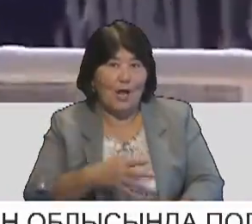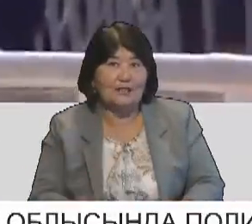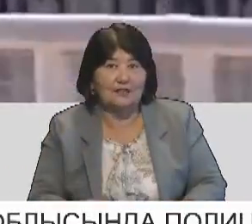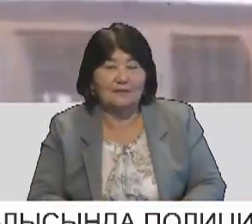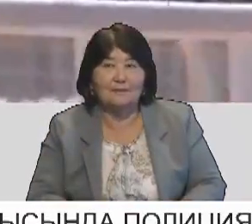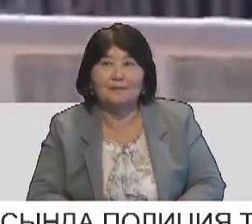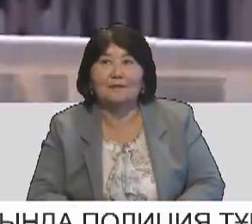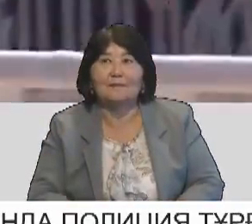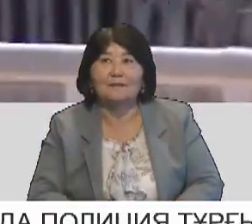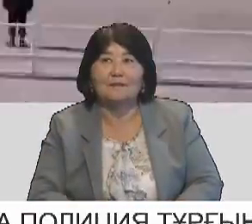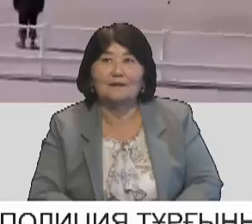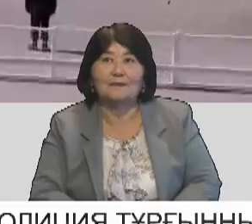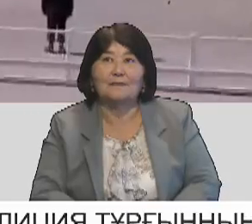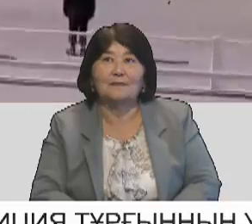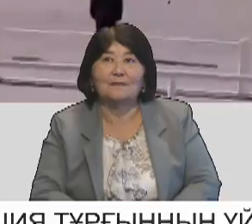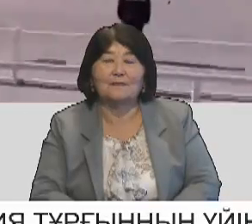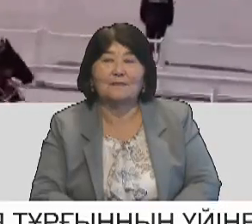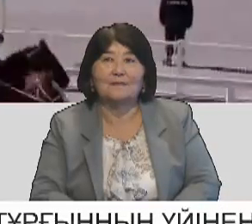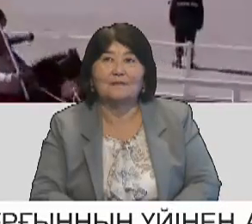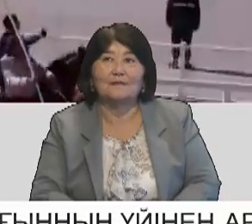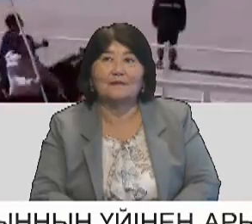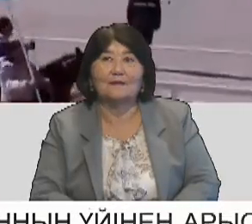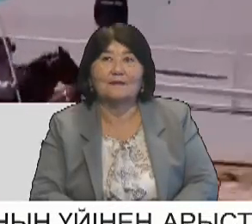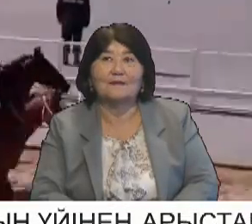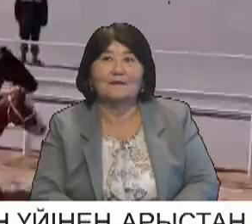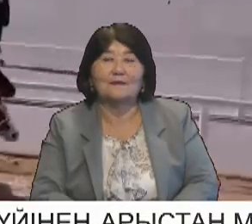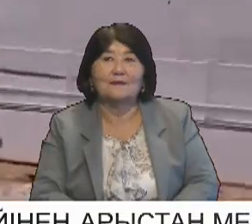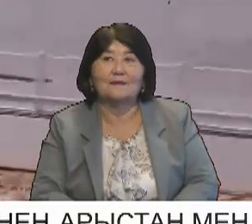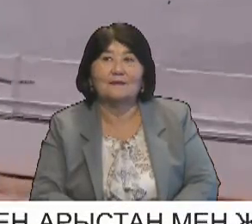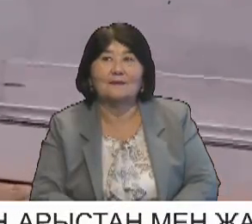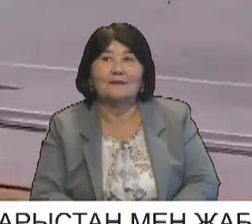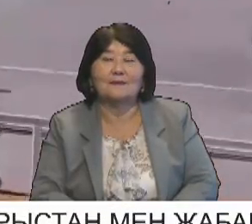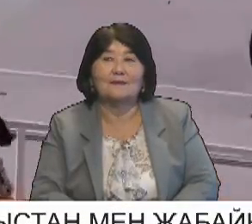Қозы Көрпеш Жасарауылы, Шыңғыс Жұмаханов, Төрехан Қожахметов, Лорда телеарнасы, Астанадан.